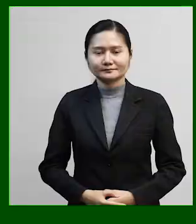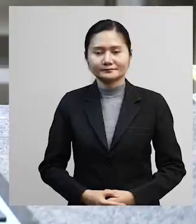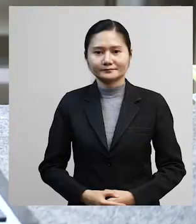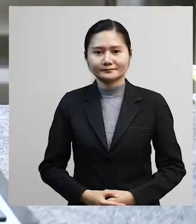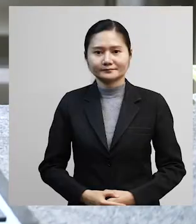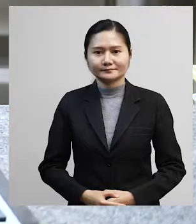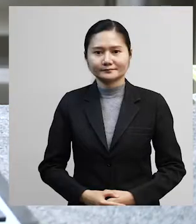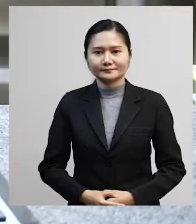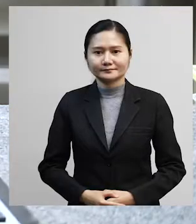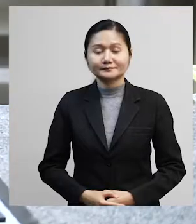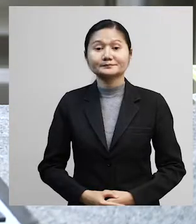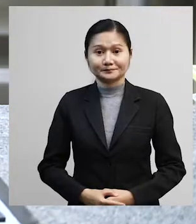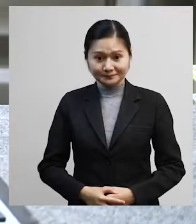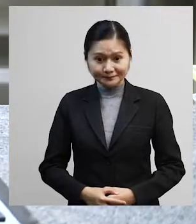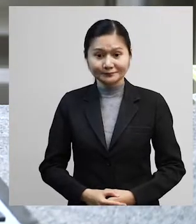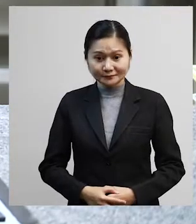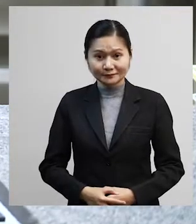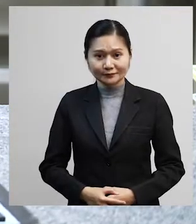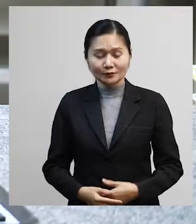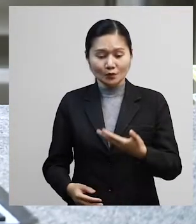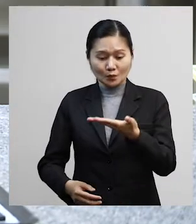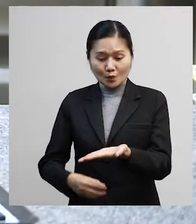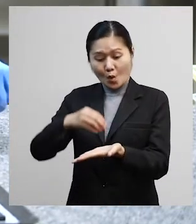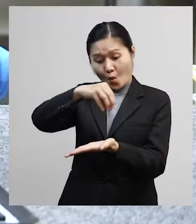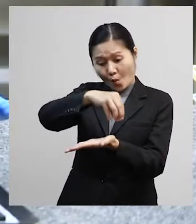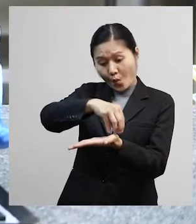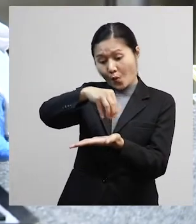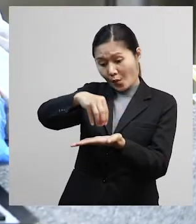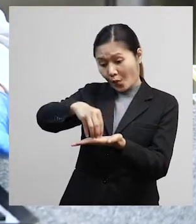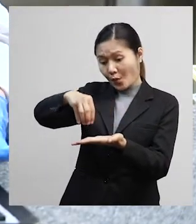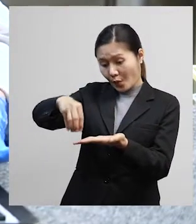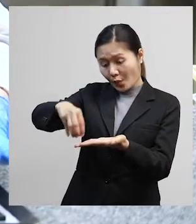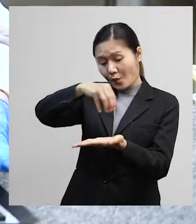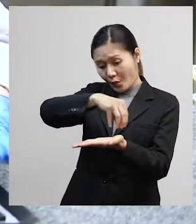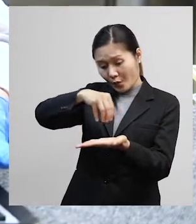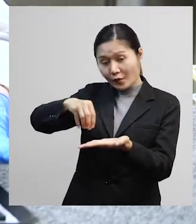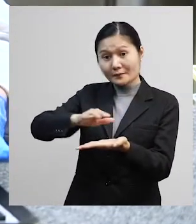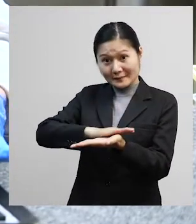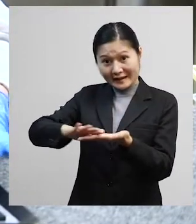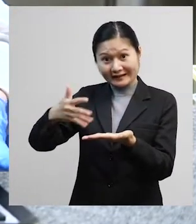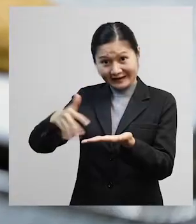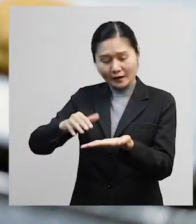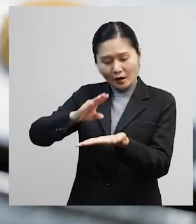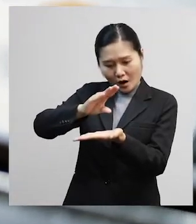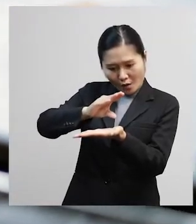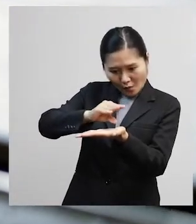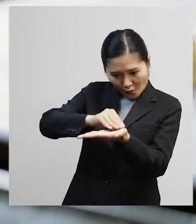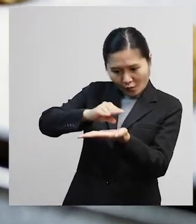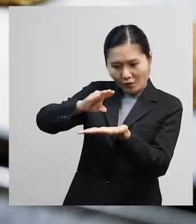ค่ะตอนนี้เราสกู๊ปคุกกี้โดลงถาดเรียบร้อยแล้วนะคะเราก็กดเขาแบนลงเล็กน้อยค่ะ